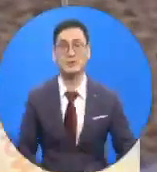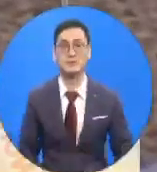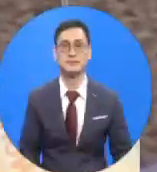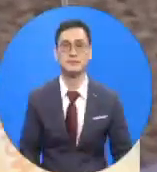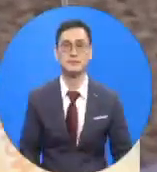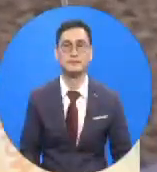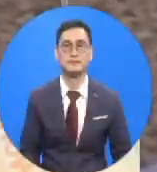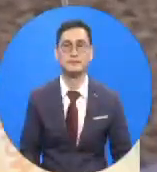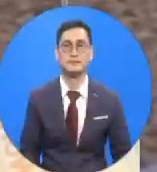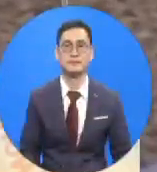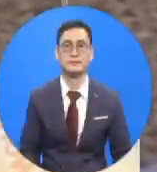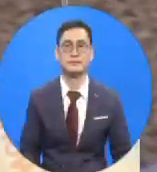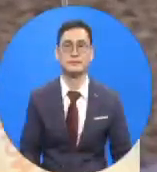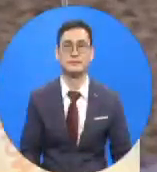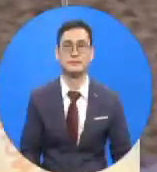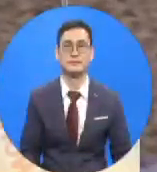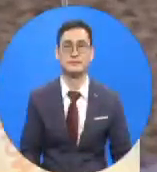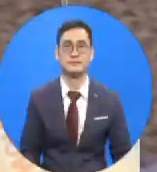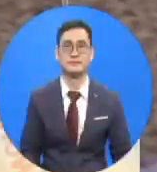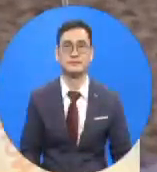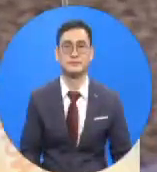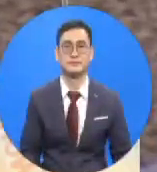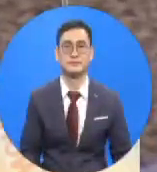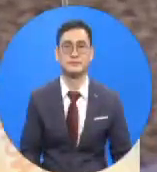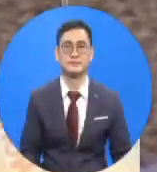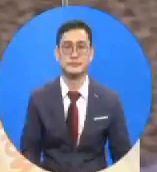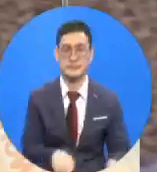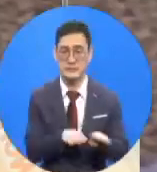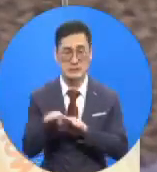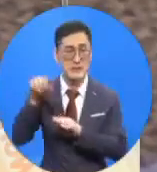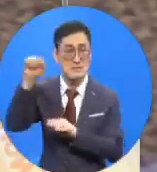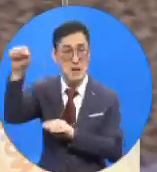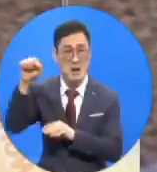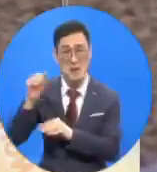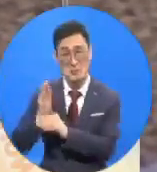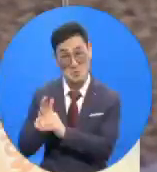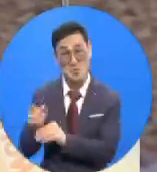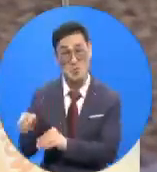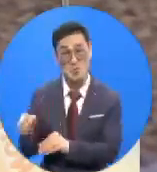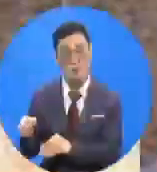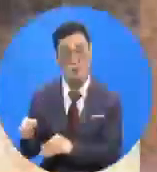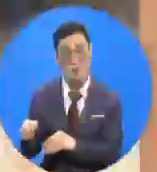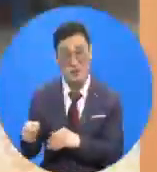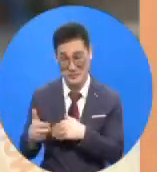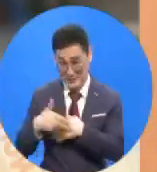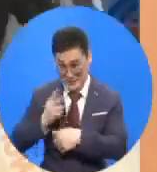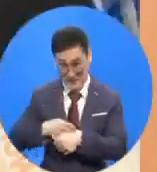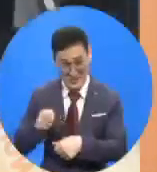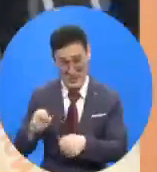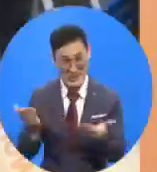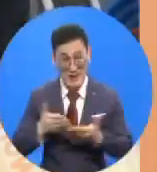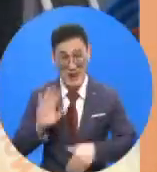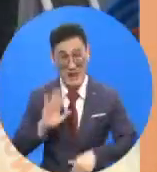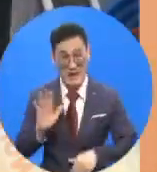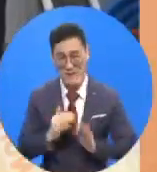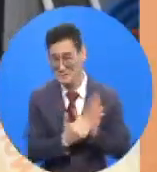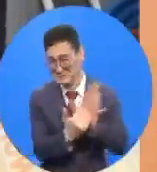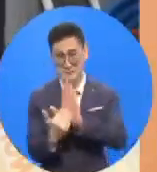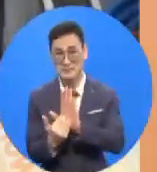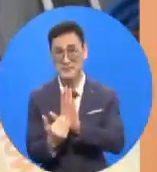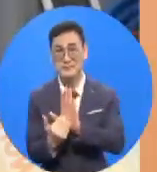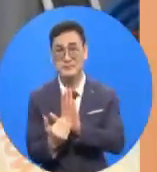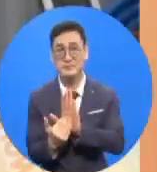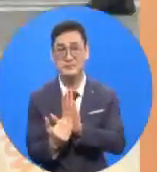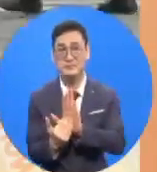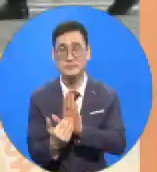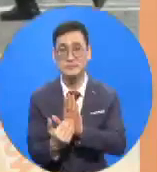상당히 쪽에 많이 집중돼 있고 또 지금 일단 뭐 파업 사태가 생기면서 이제 1 어려움도 에게 조금 생기는 거 거든요 근데 이제 조금만 더